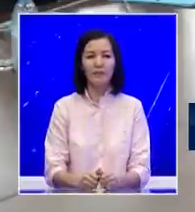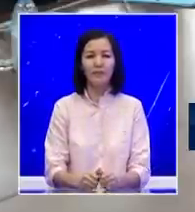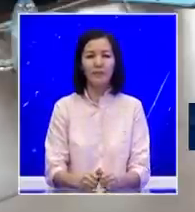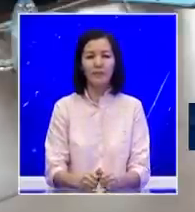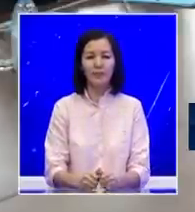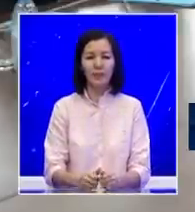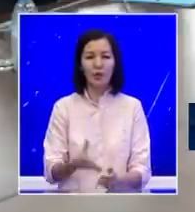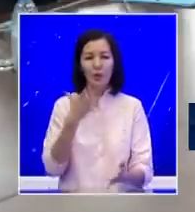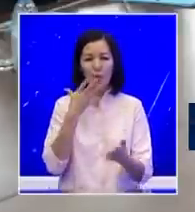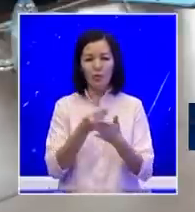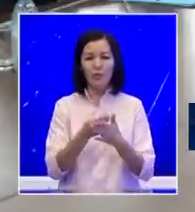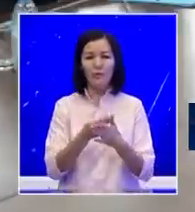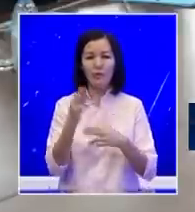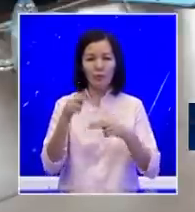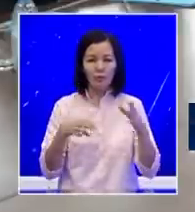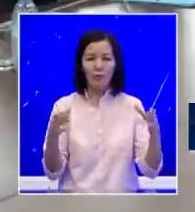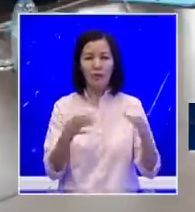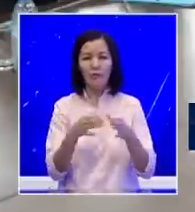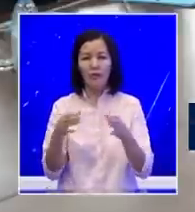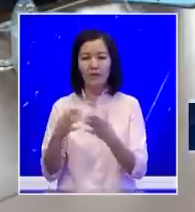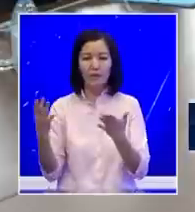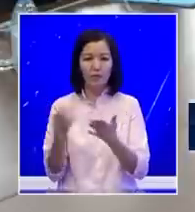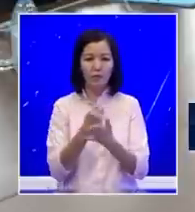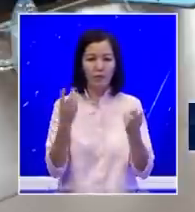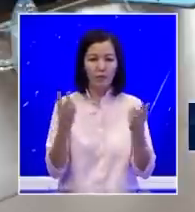выиграли. Ваши на местах.